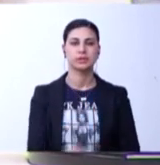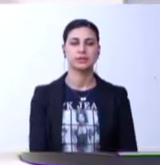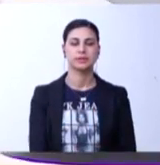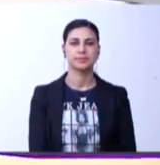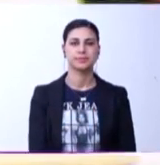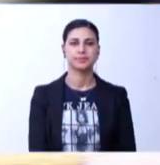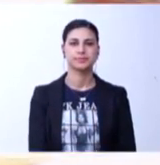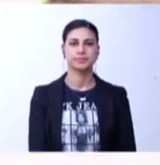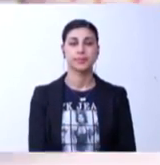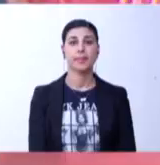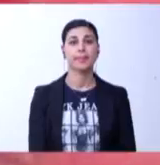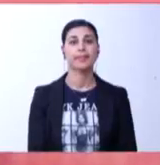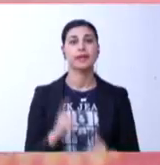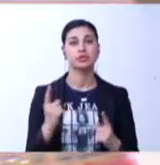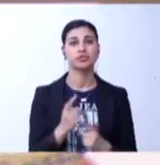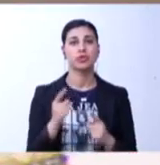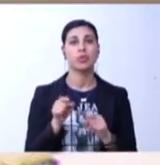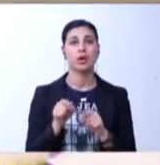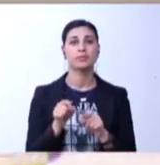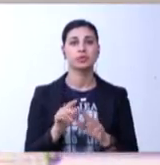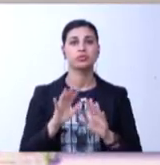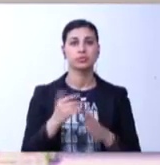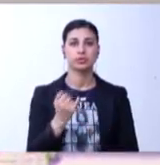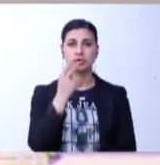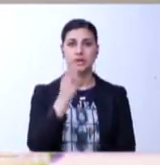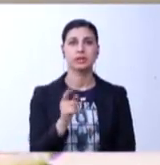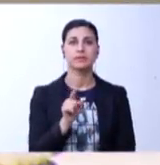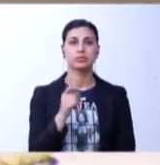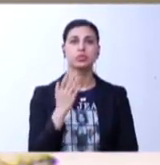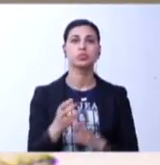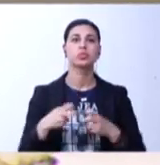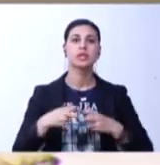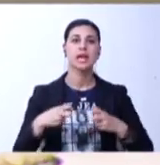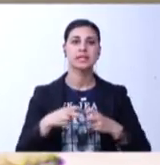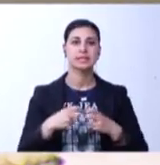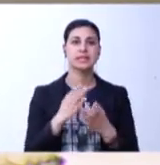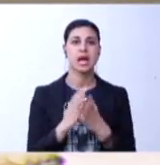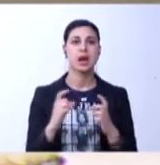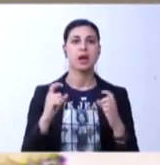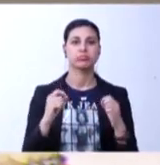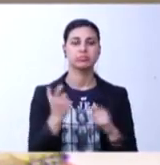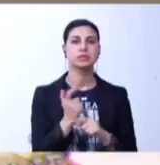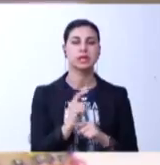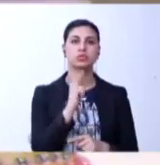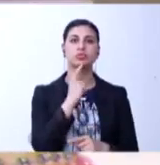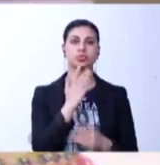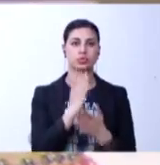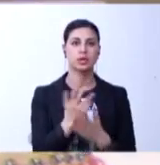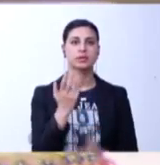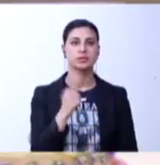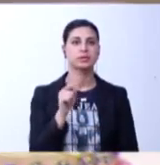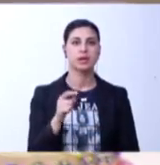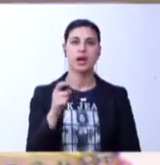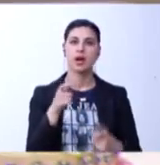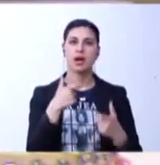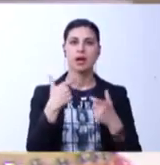ხოლო ტრადიციული ბრეისის შემთხვევაში ხედავთ, რომ იმის გამო რომ რეზინით არის დამაგრებული, ძალიან რთული არის, ხედავთ რომ რკალი არ